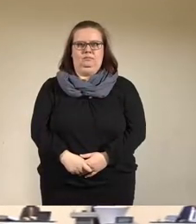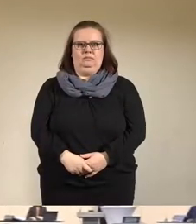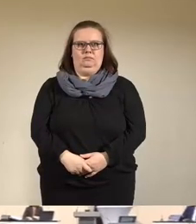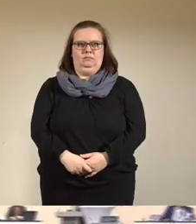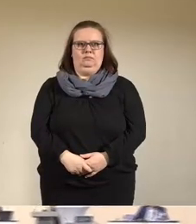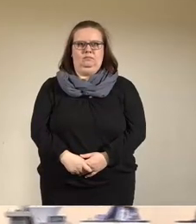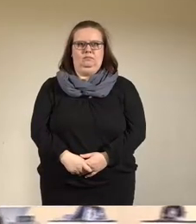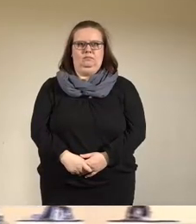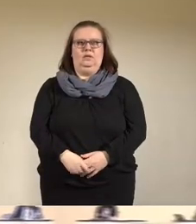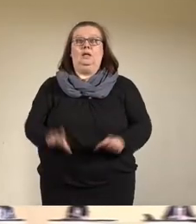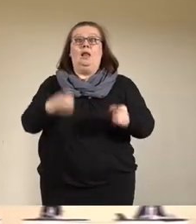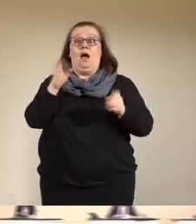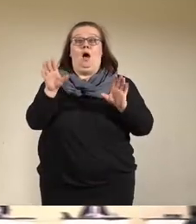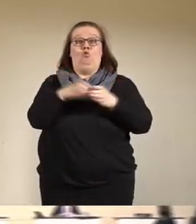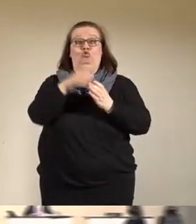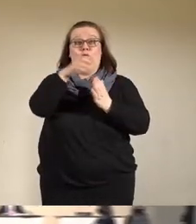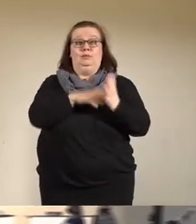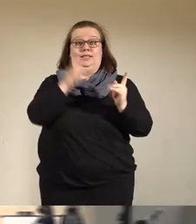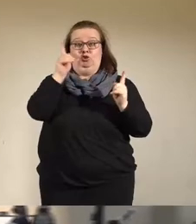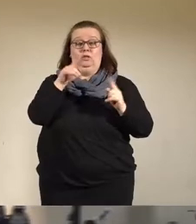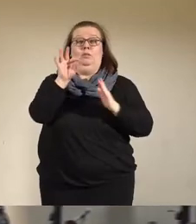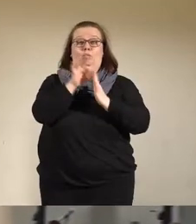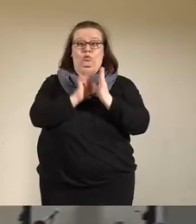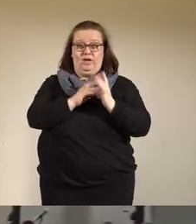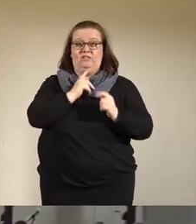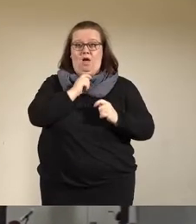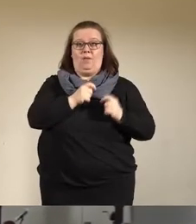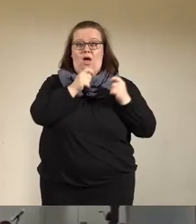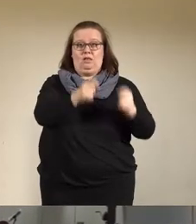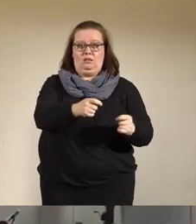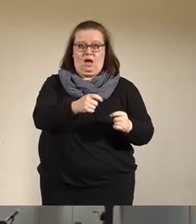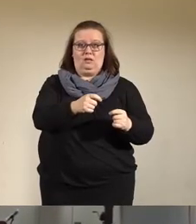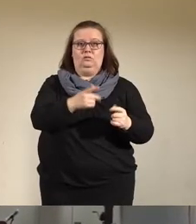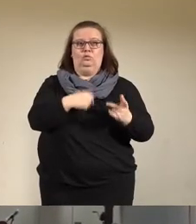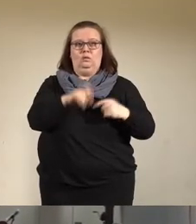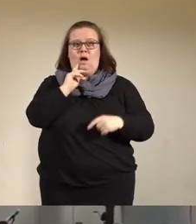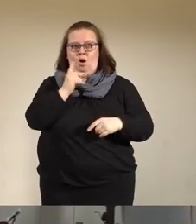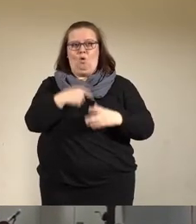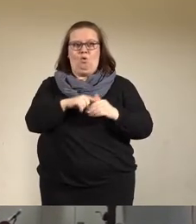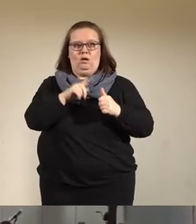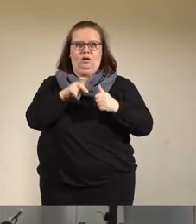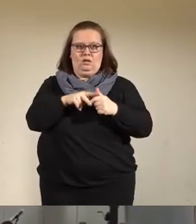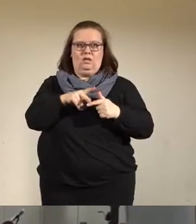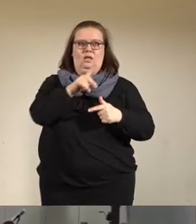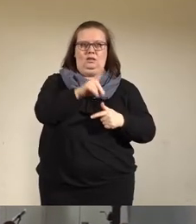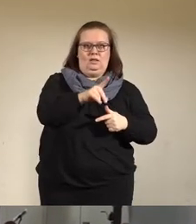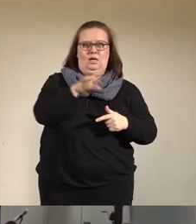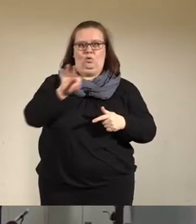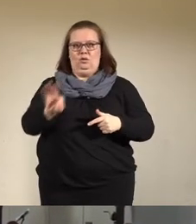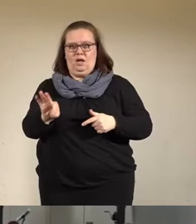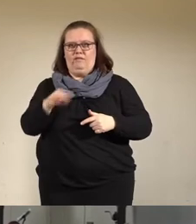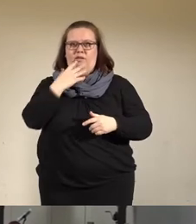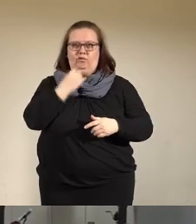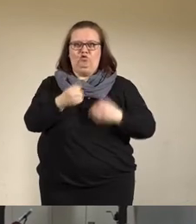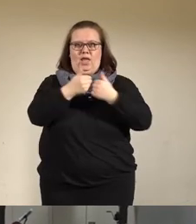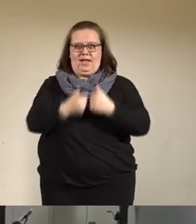Ja, über den Ausschussbericht, natürlich. Also, punktweise war beantragt. Und da war eben jetzt separiert D und F